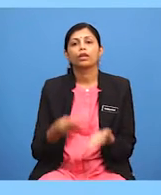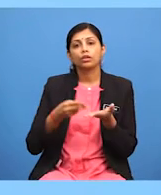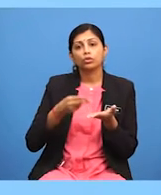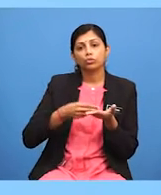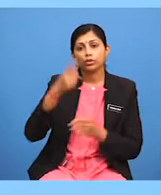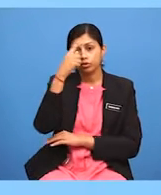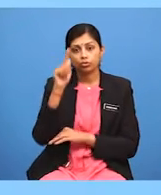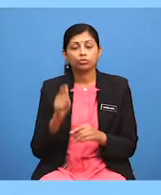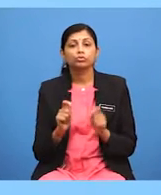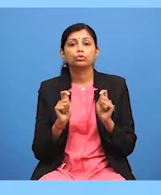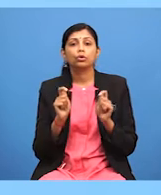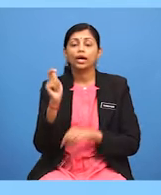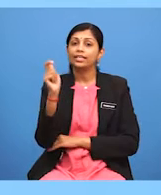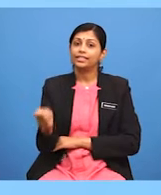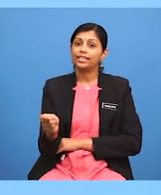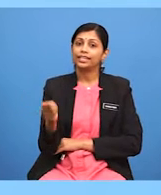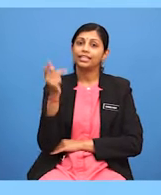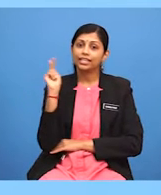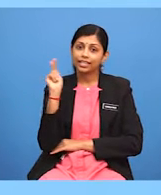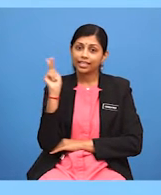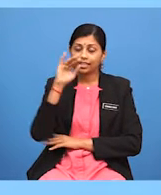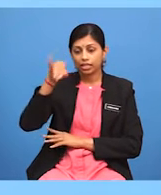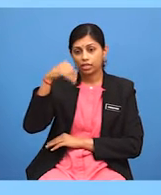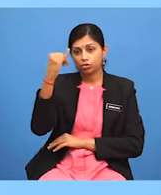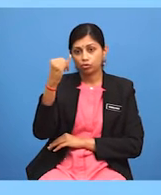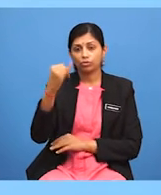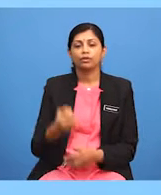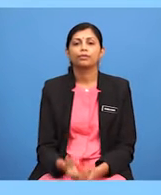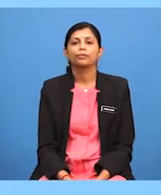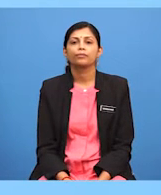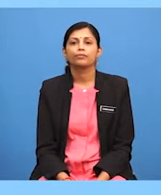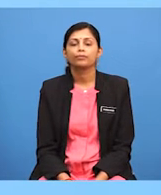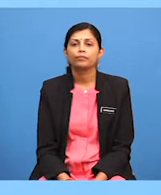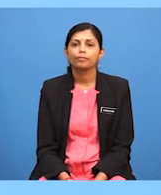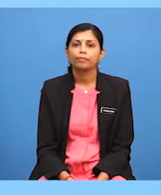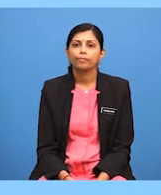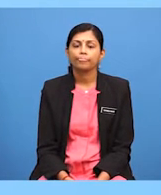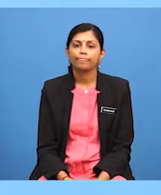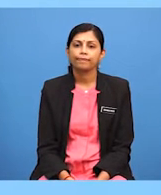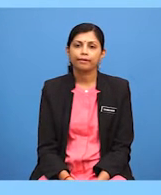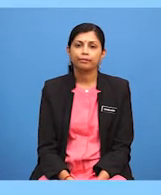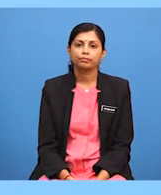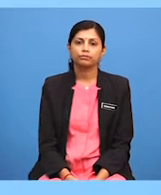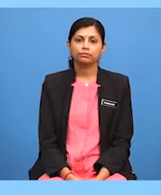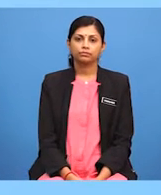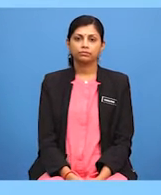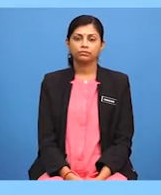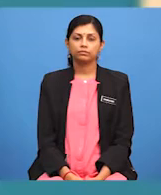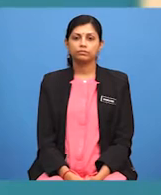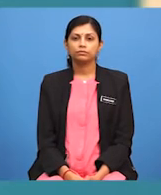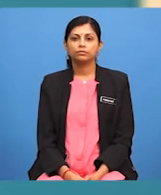meter saat kuasa negatif 1. Unit tenaga kinetik adalah joule.